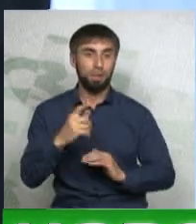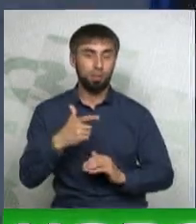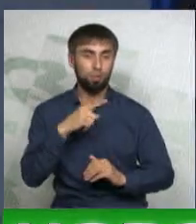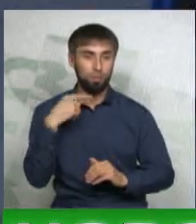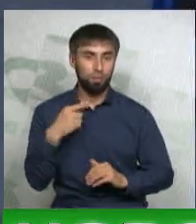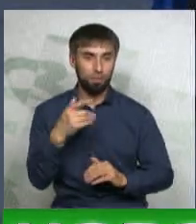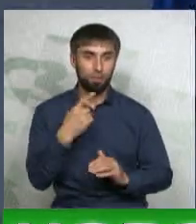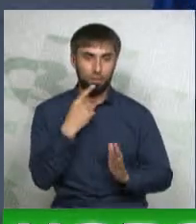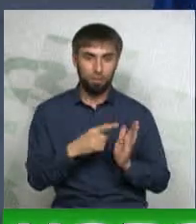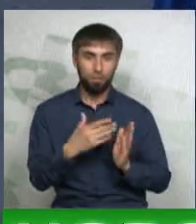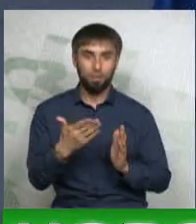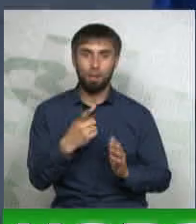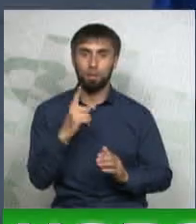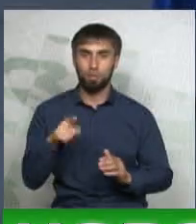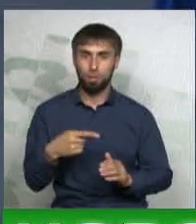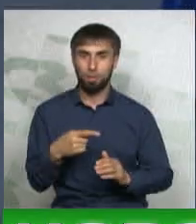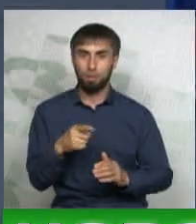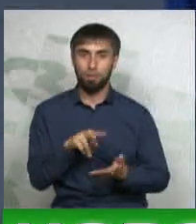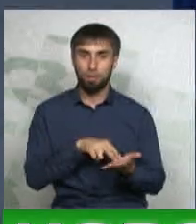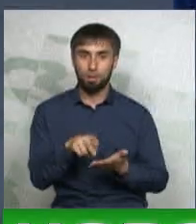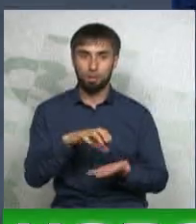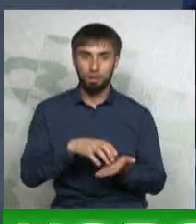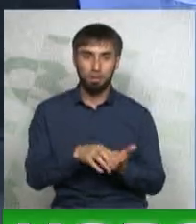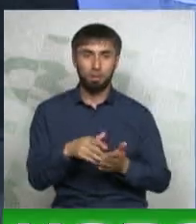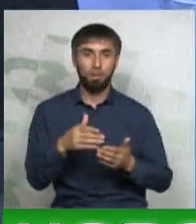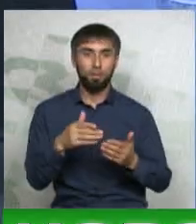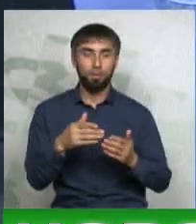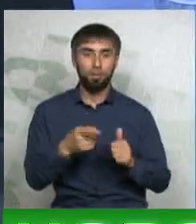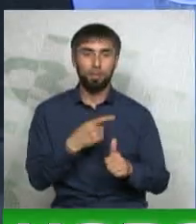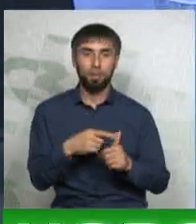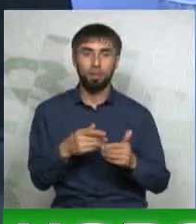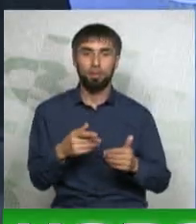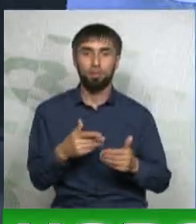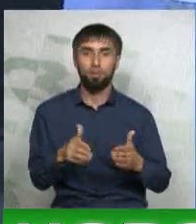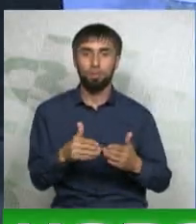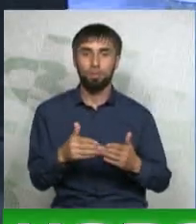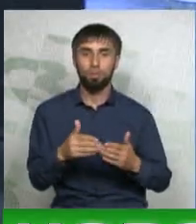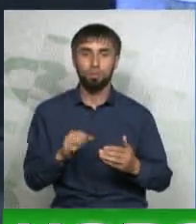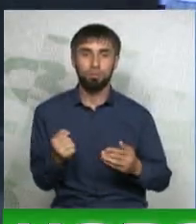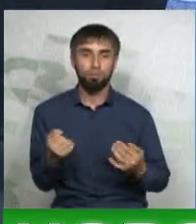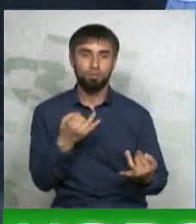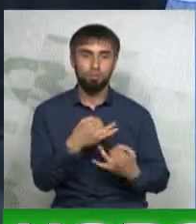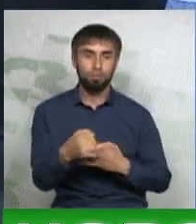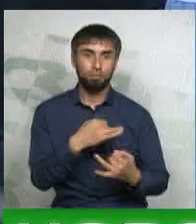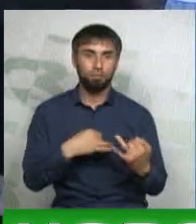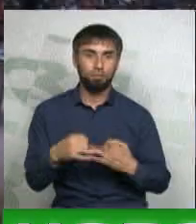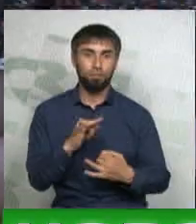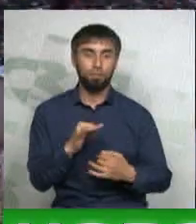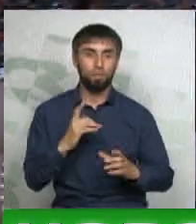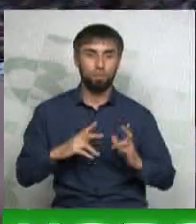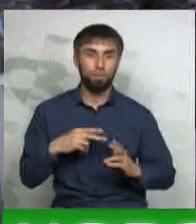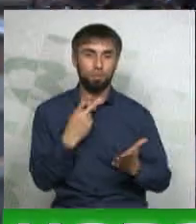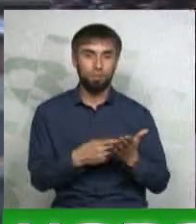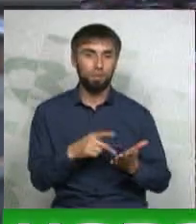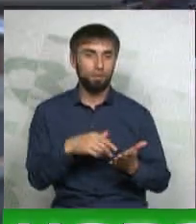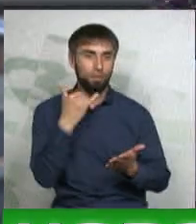по-русскому всего час, перед тем, как зайти в аудиторию. Выпускники проверяют друг друга, спрашивают что-то у своих учителей, в последний раз подсматривают